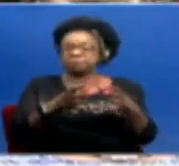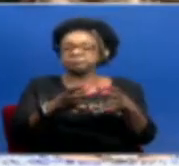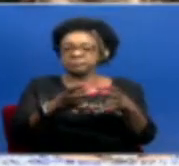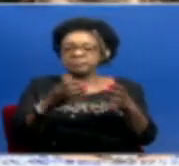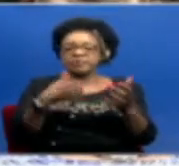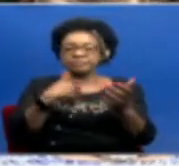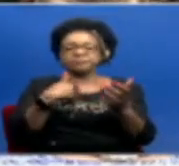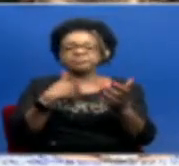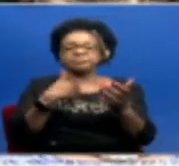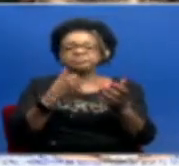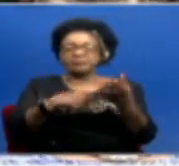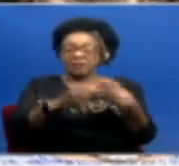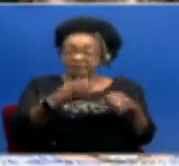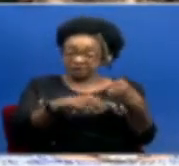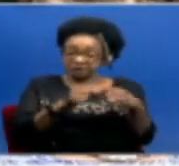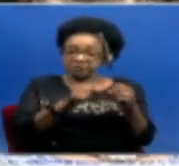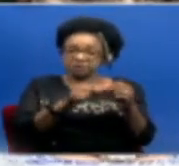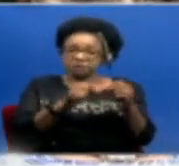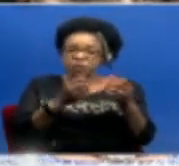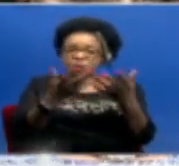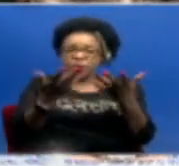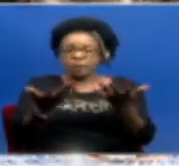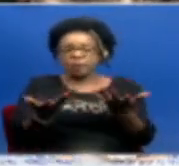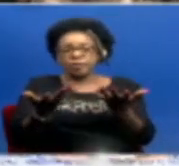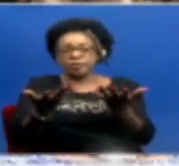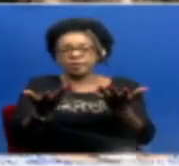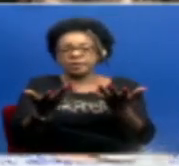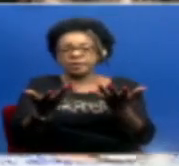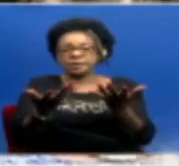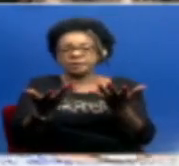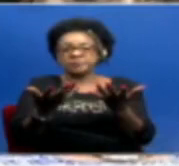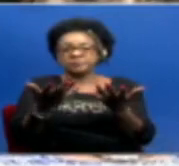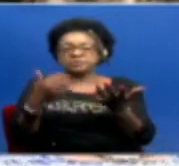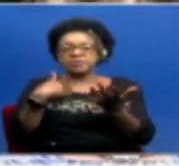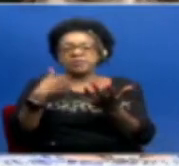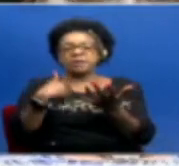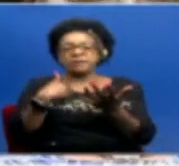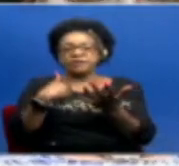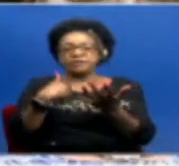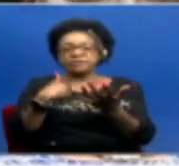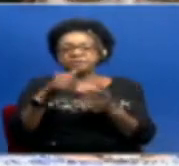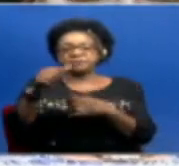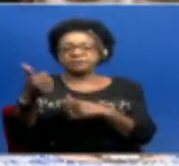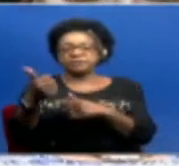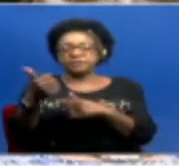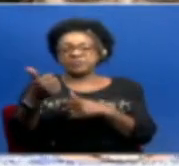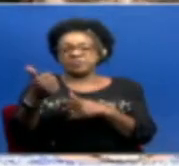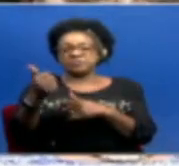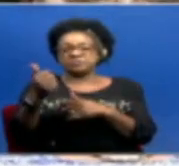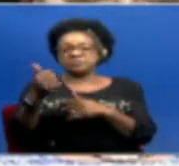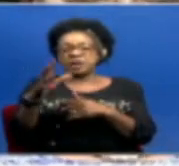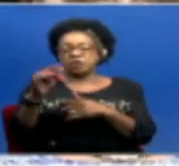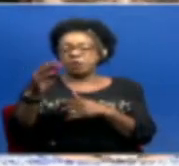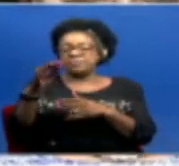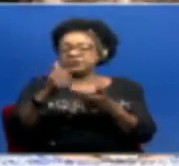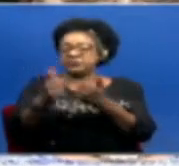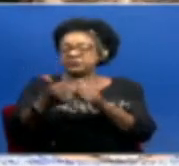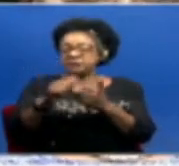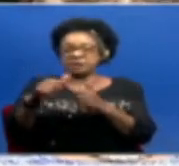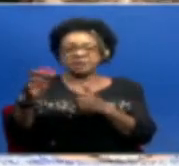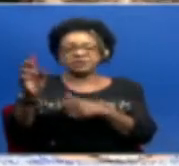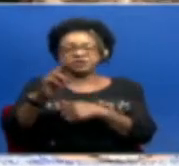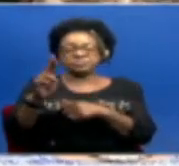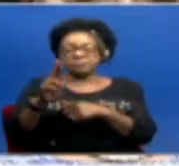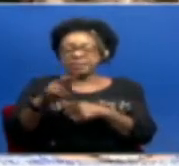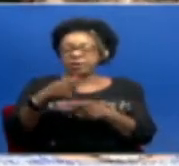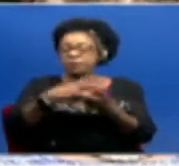They either act or await the fate that has fallen other insensitive and incompetent regimes